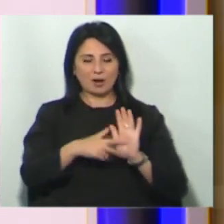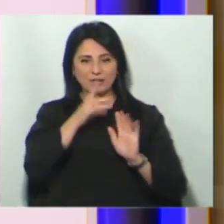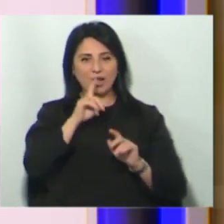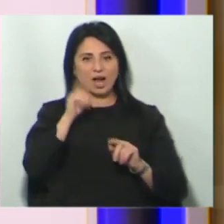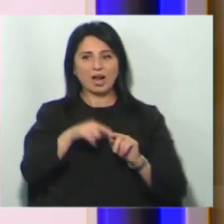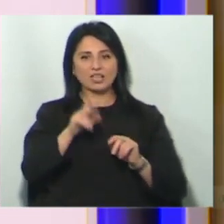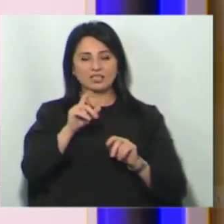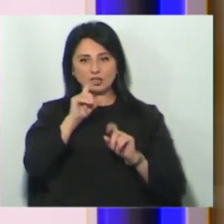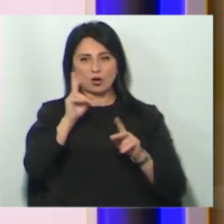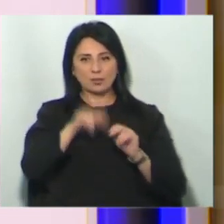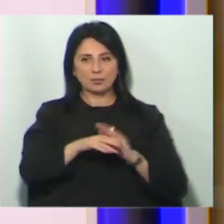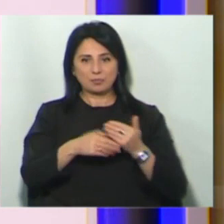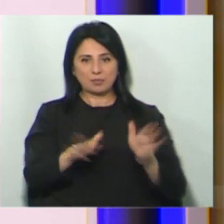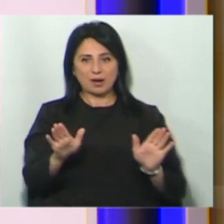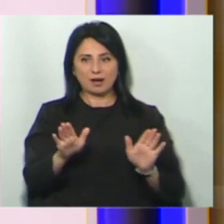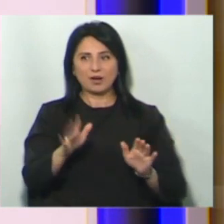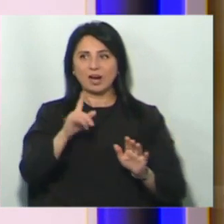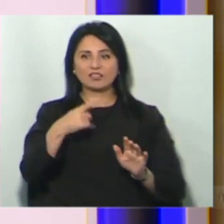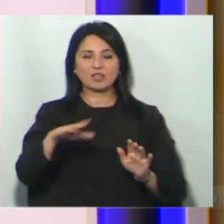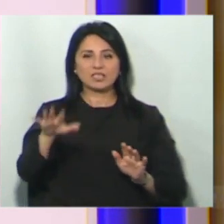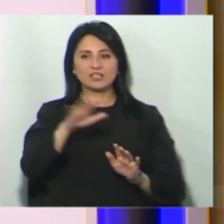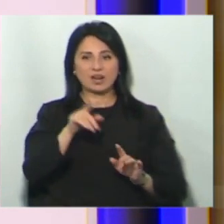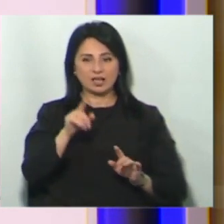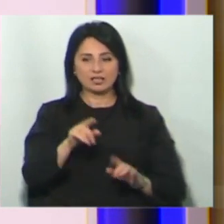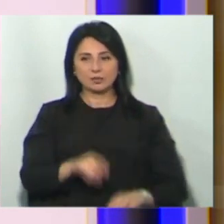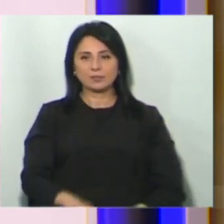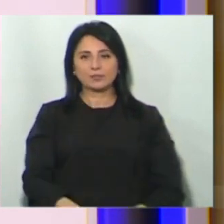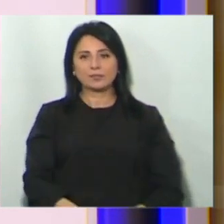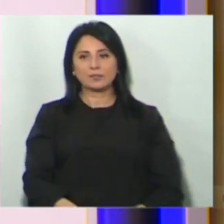sa halgazdeb, sa act, scoate scoco ca naši. Da,